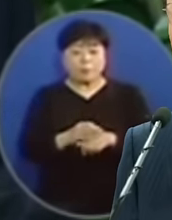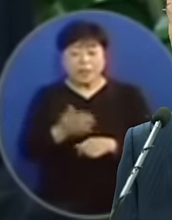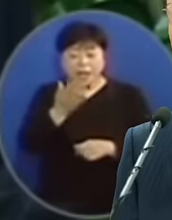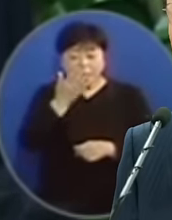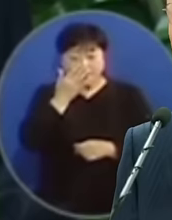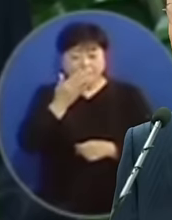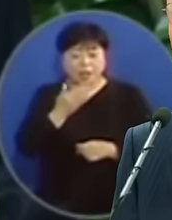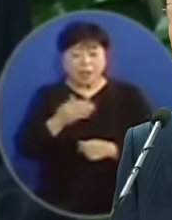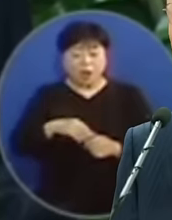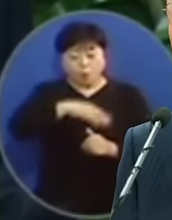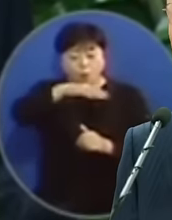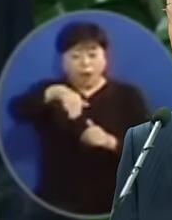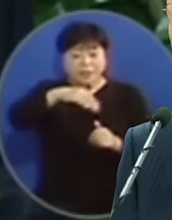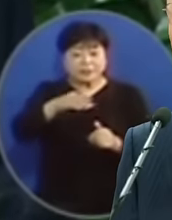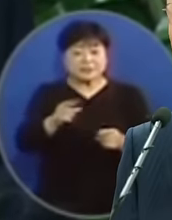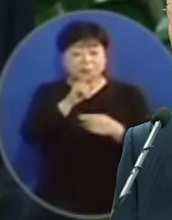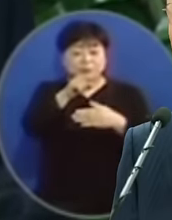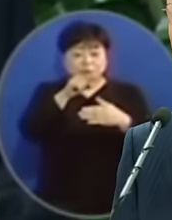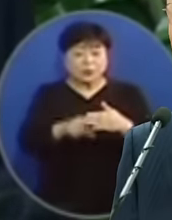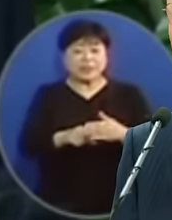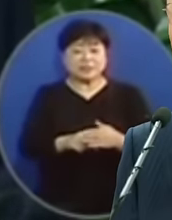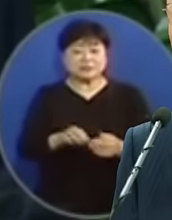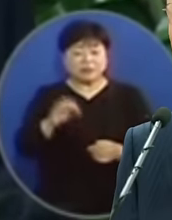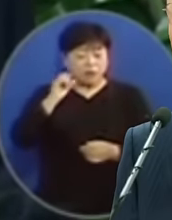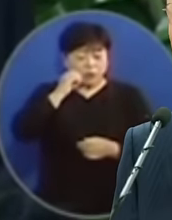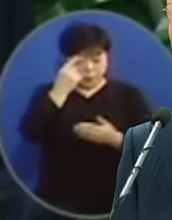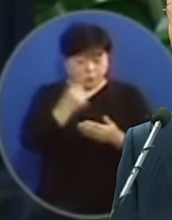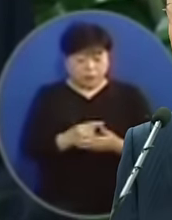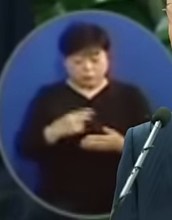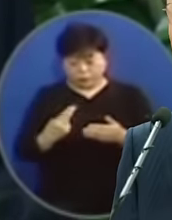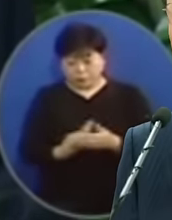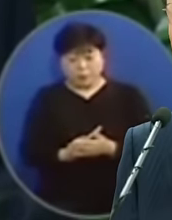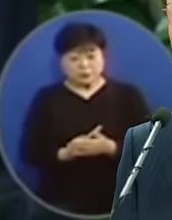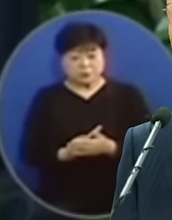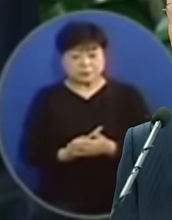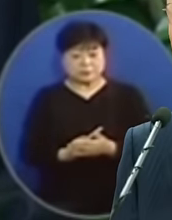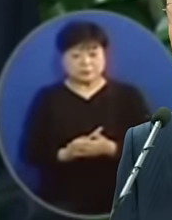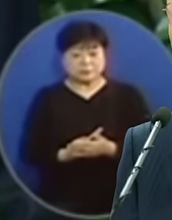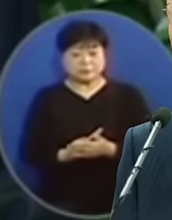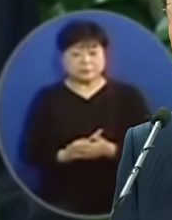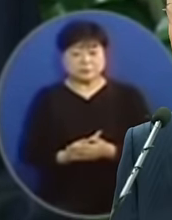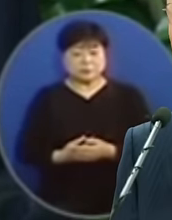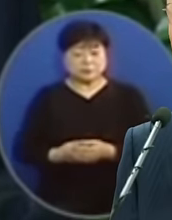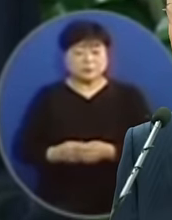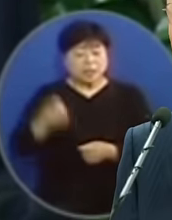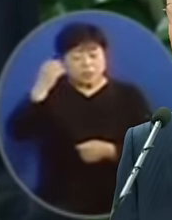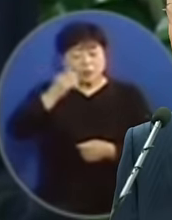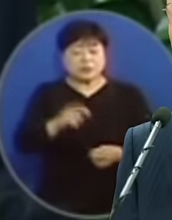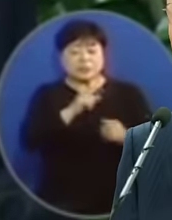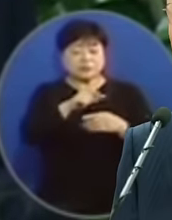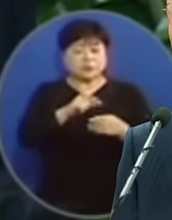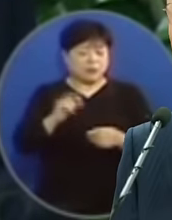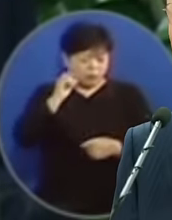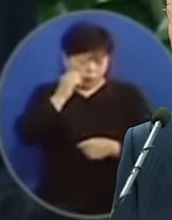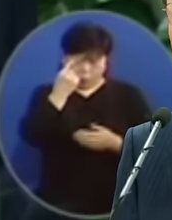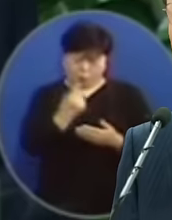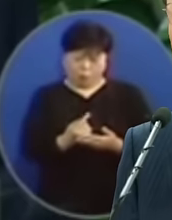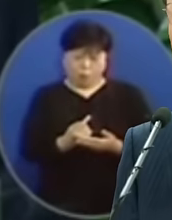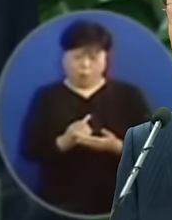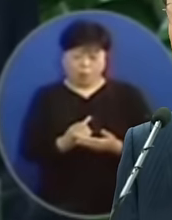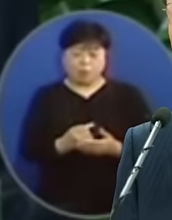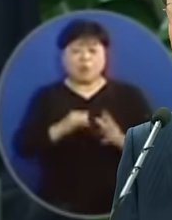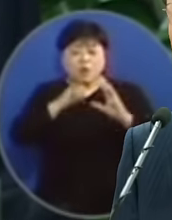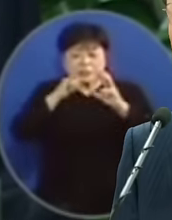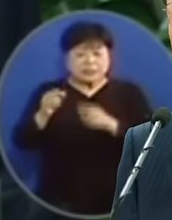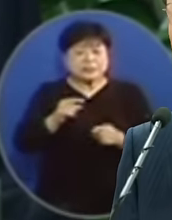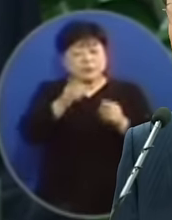감각과 환경적인 생활에서 시련이 다가와서 우리를 넘어뜨리려고 하는 것입니다. 영혼의 삶에도 시련이 다가오고